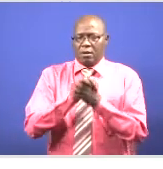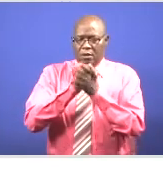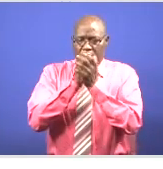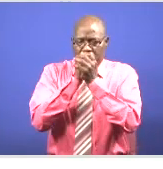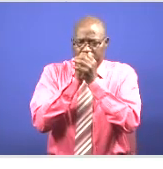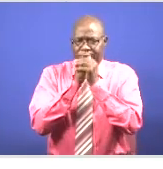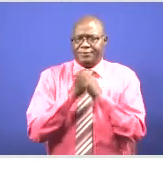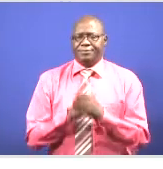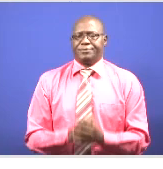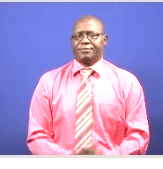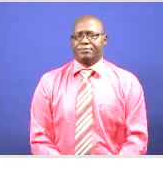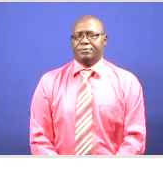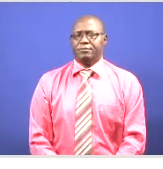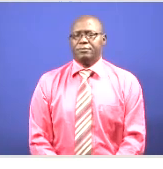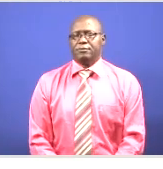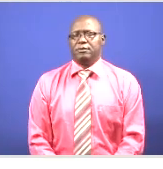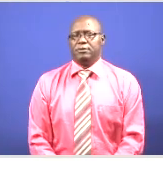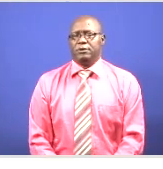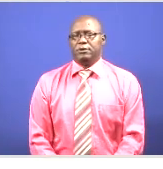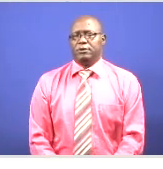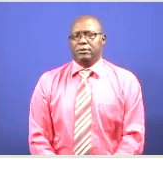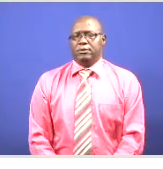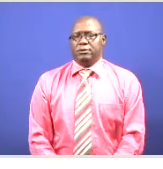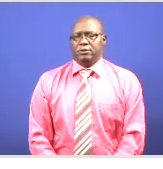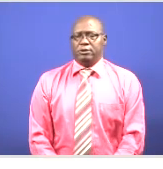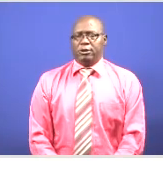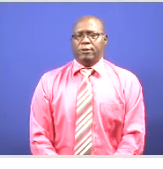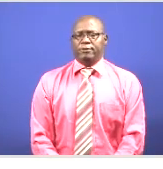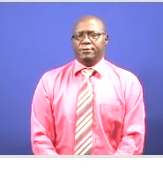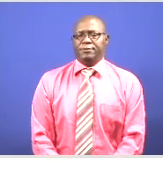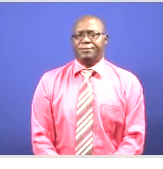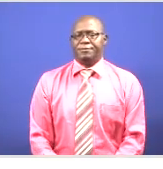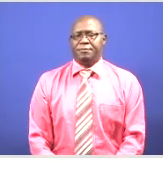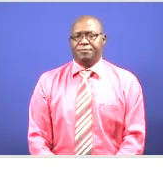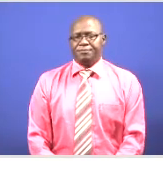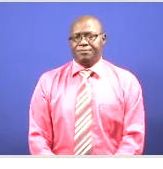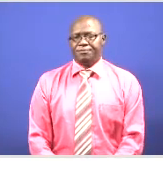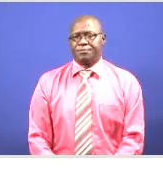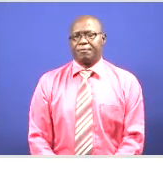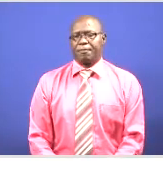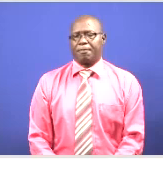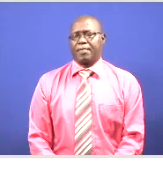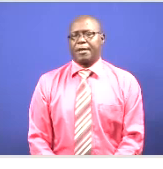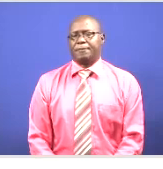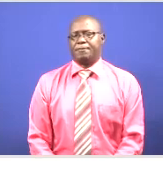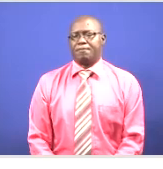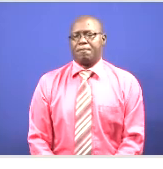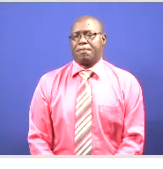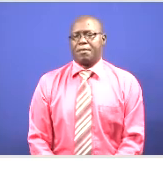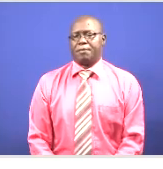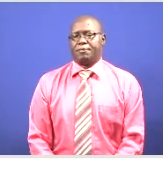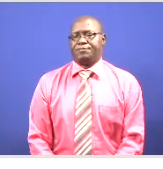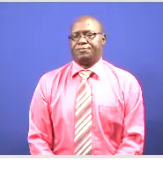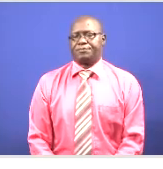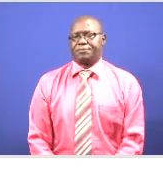before we get to a discussion, let our director, Mr. Davis, to play this clip of William Ruto today. Barabara